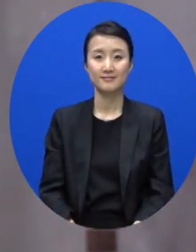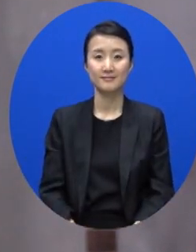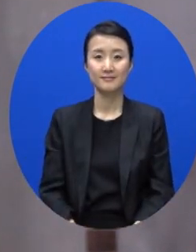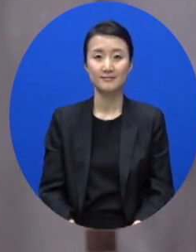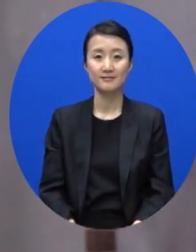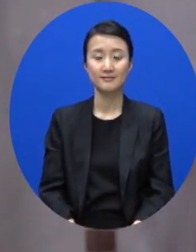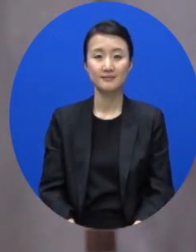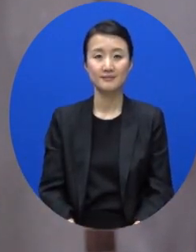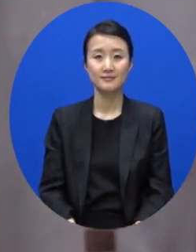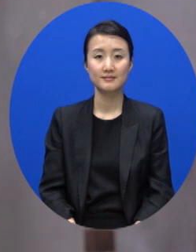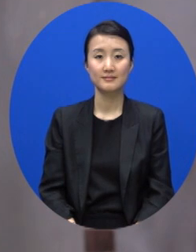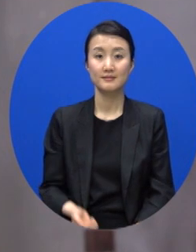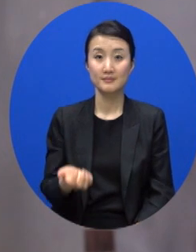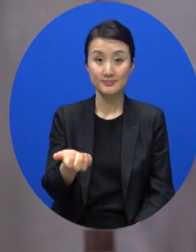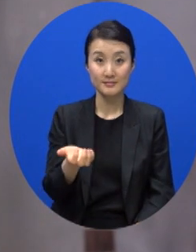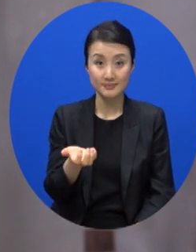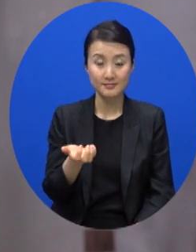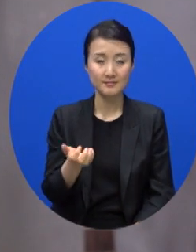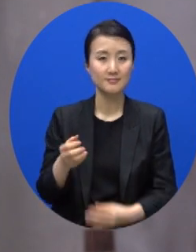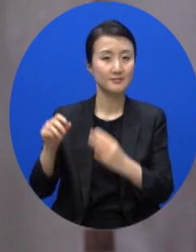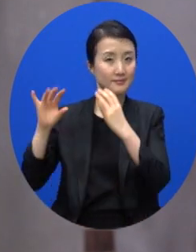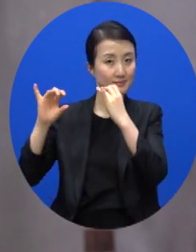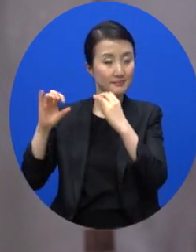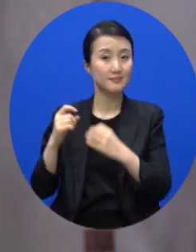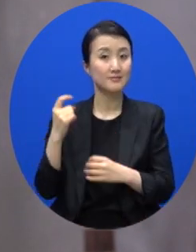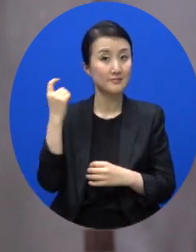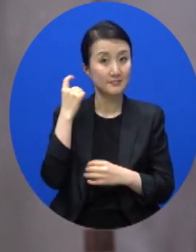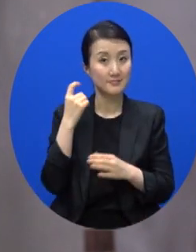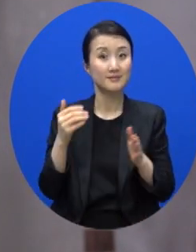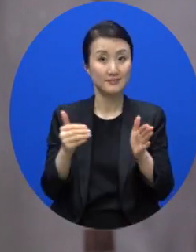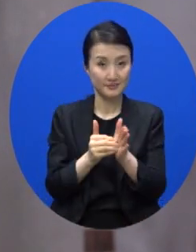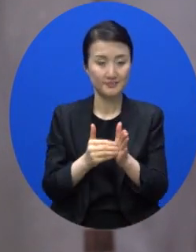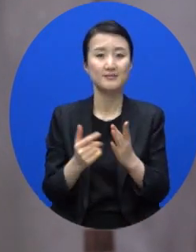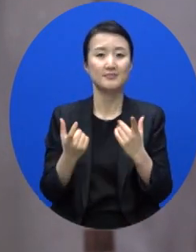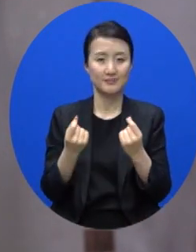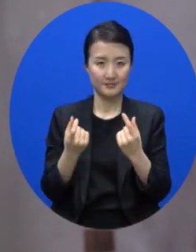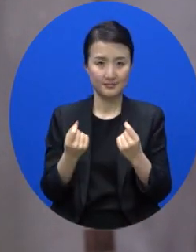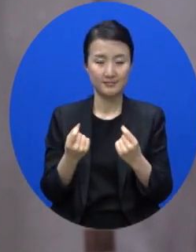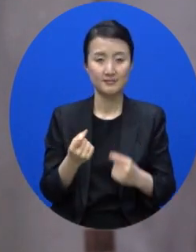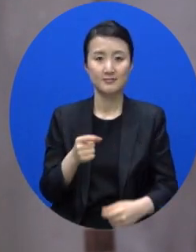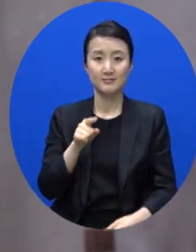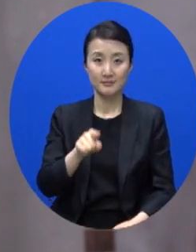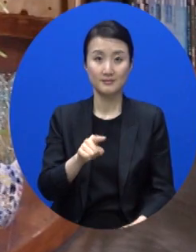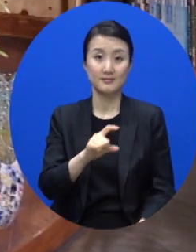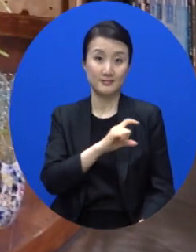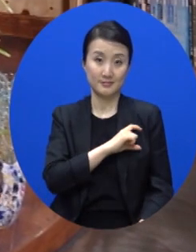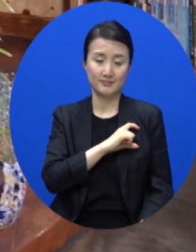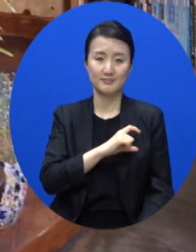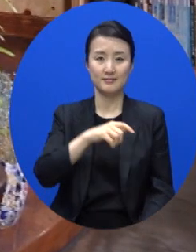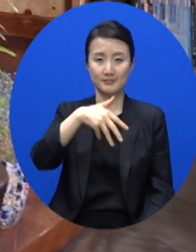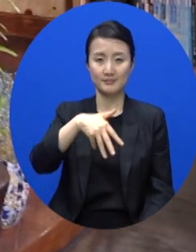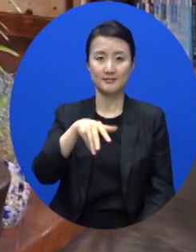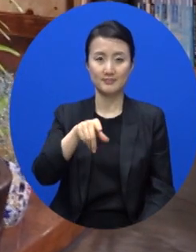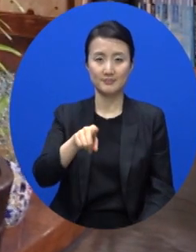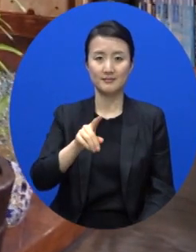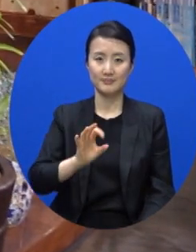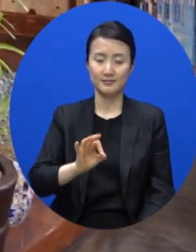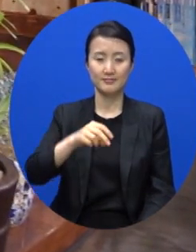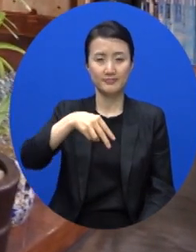방금 대금 독주를 들으신 곡은 청성곡입니다. 이 청성곡은